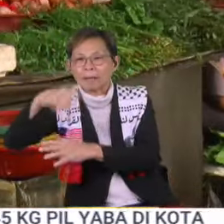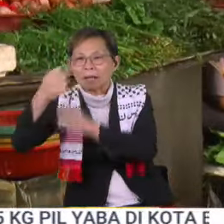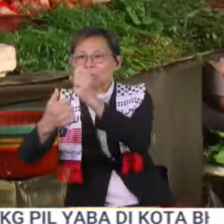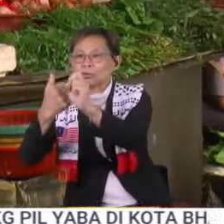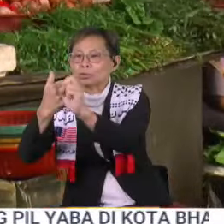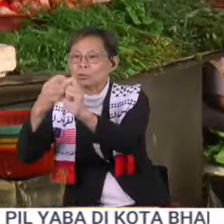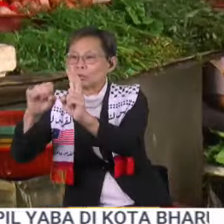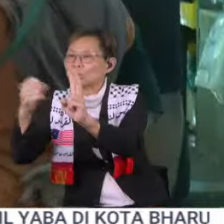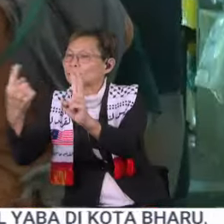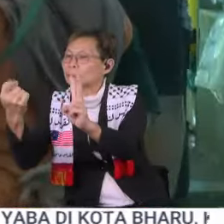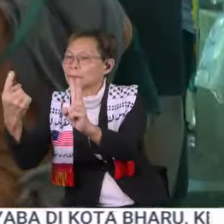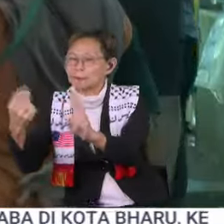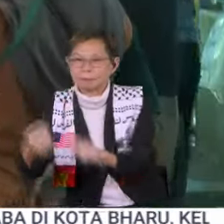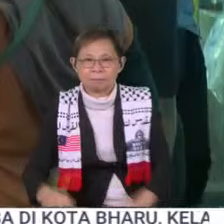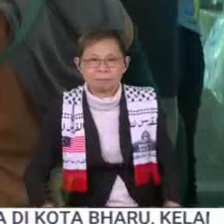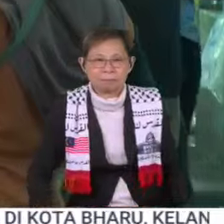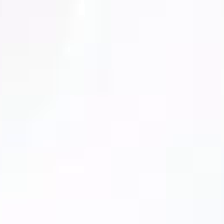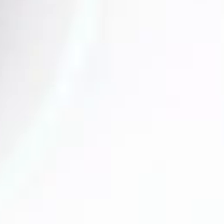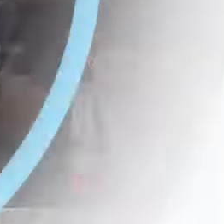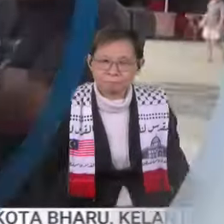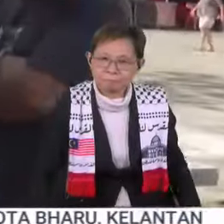2011.